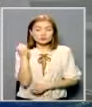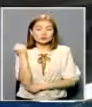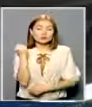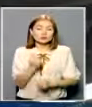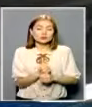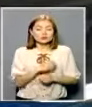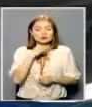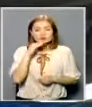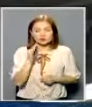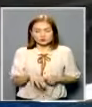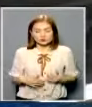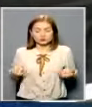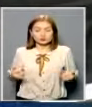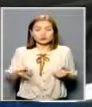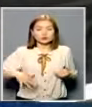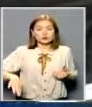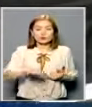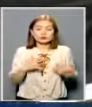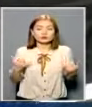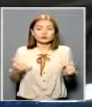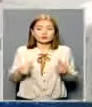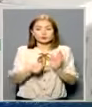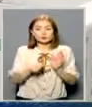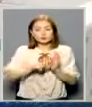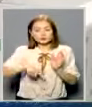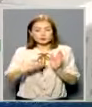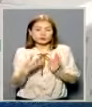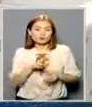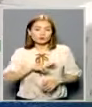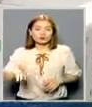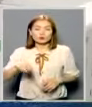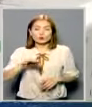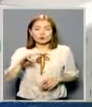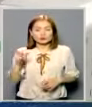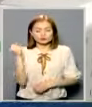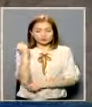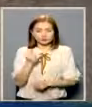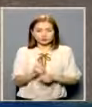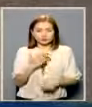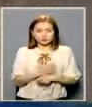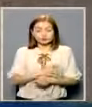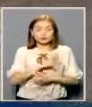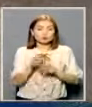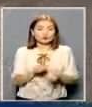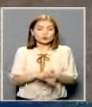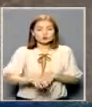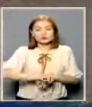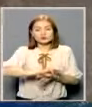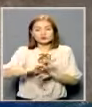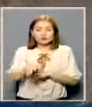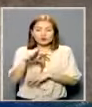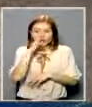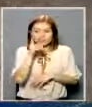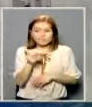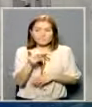астықтың мөлшері жеткілікті. Ел аумағында қазір 6,4 миллион тонна астық бар. Бұл ішкі нарықты толық қамти алады. Тіпті